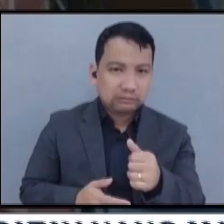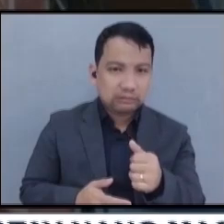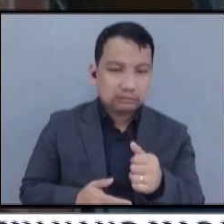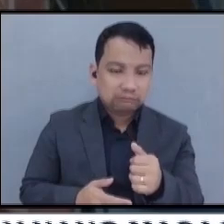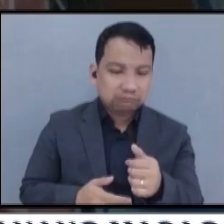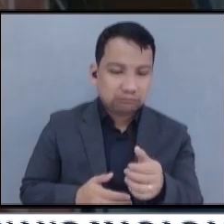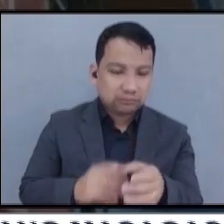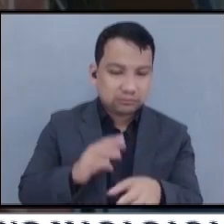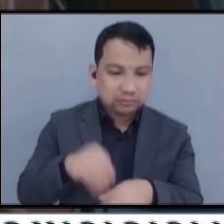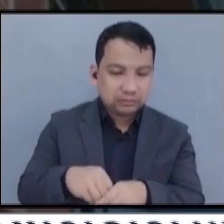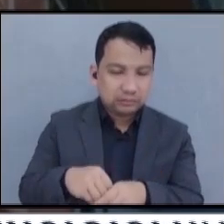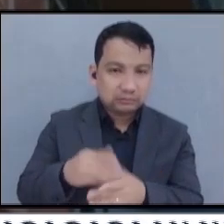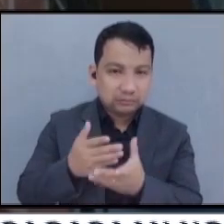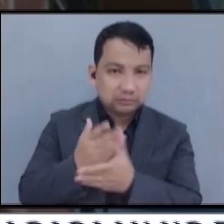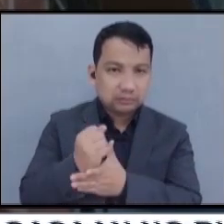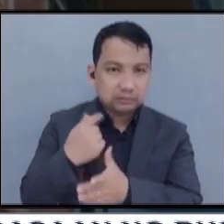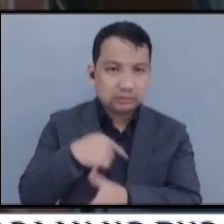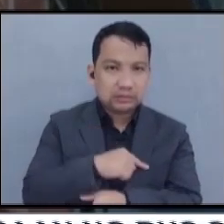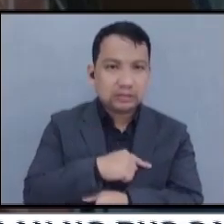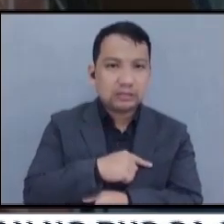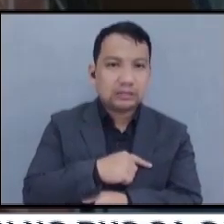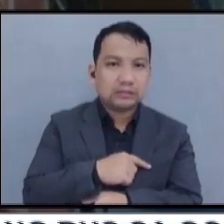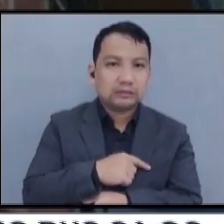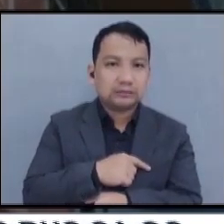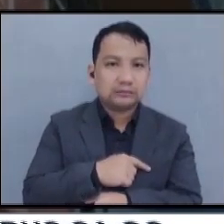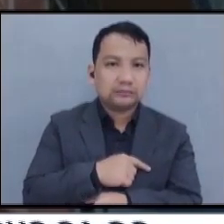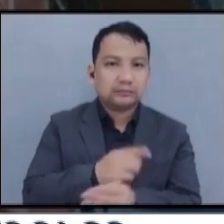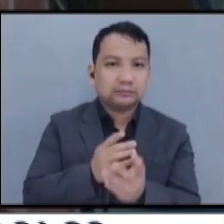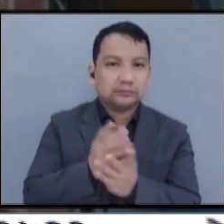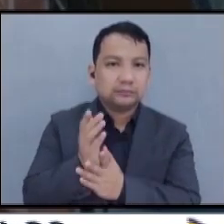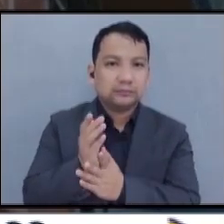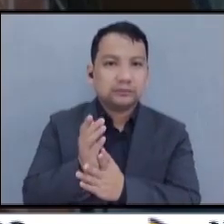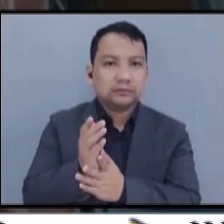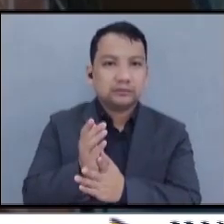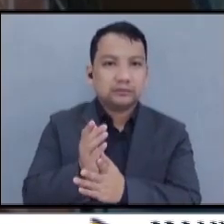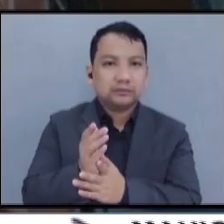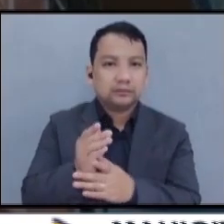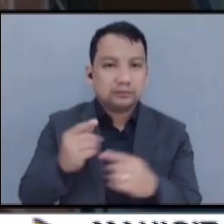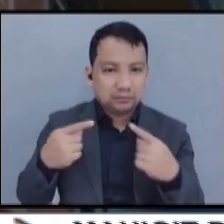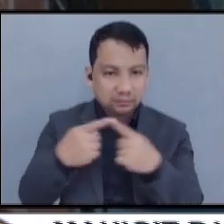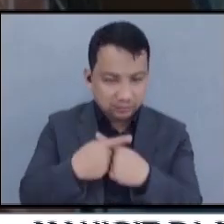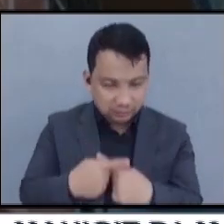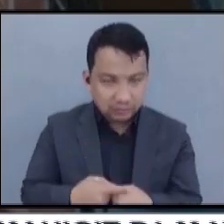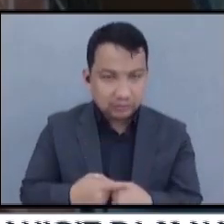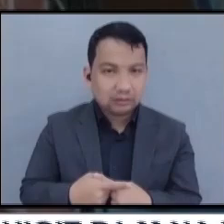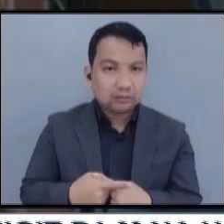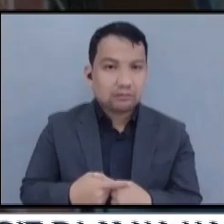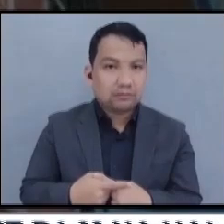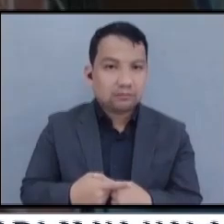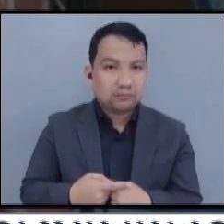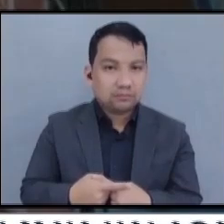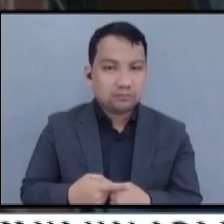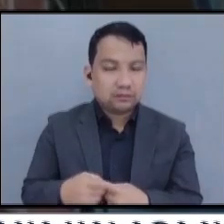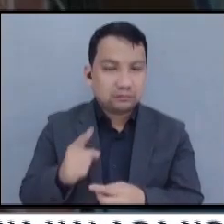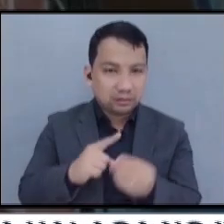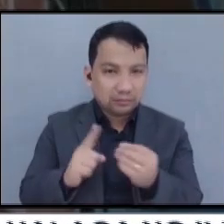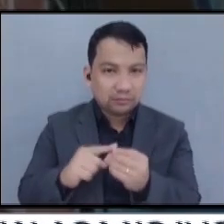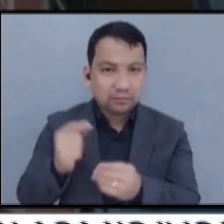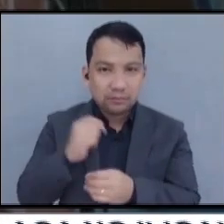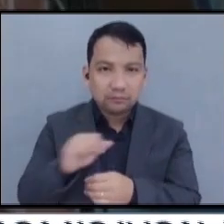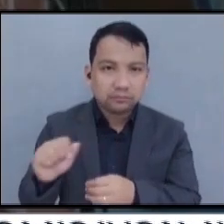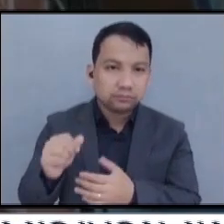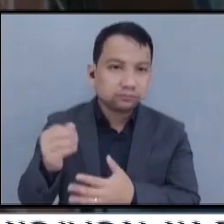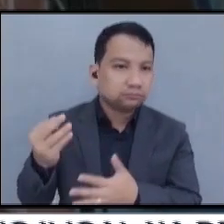Sovereignty and sovereign rights through a sence or Uh any any form